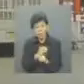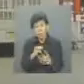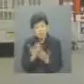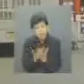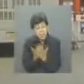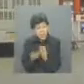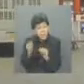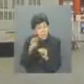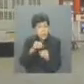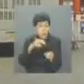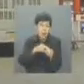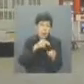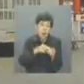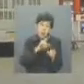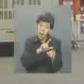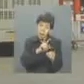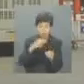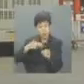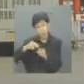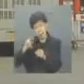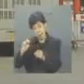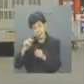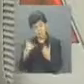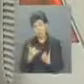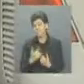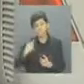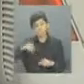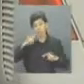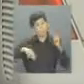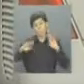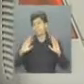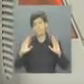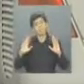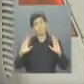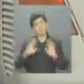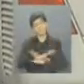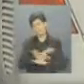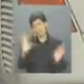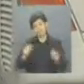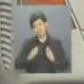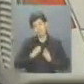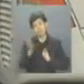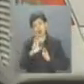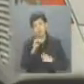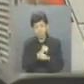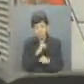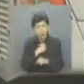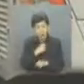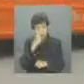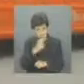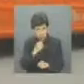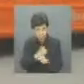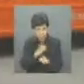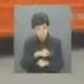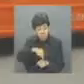ซ LPG และ NGV แต่ที่สุดแล้วศาลปกครองกลางมีคำสั่งยกคำร้องเนื่องจากเห็นว่าผู้ถูกฟ้องมีอ